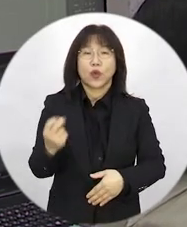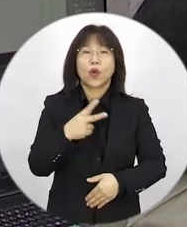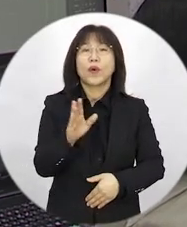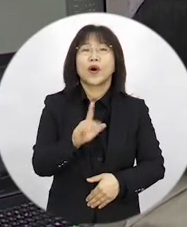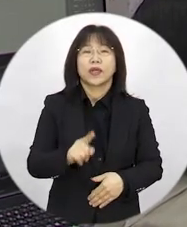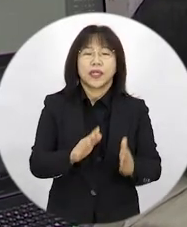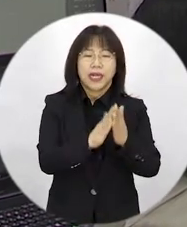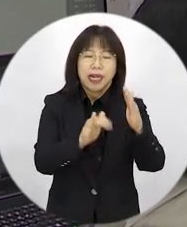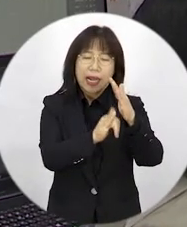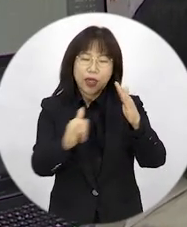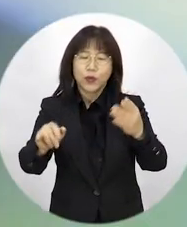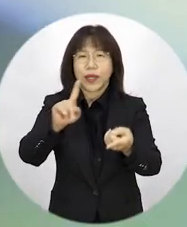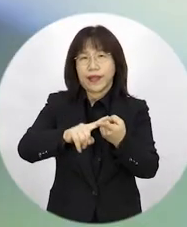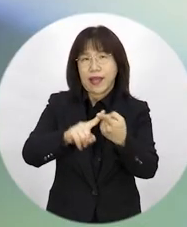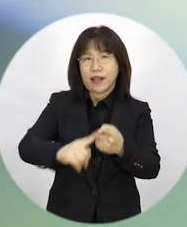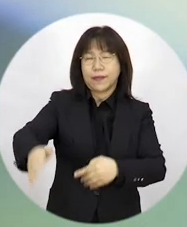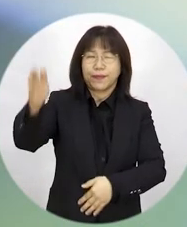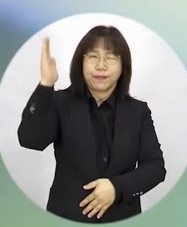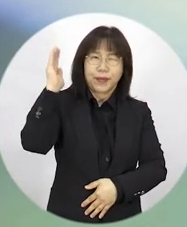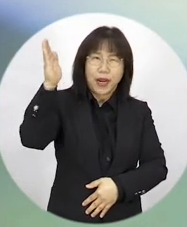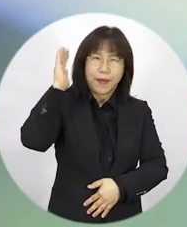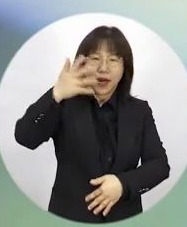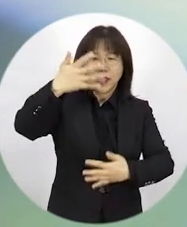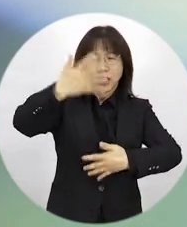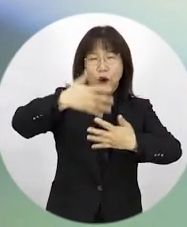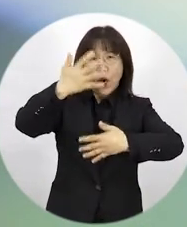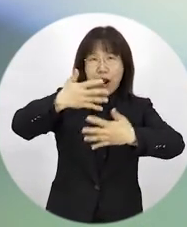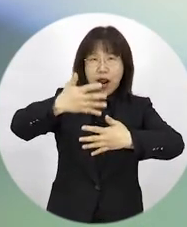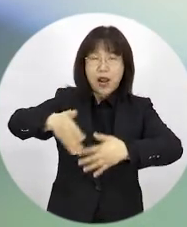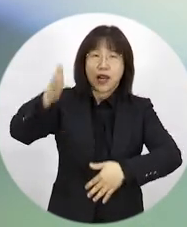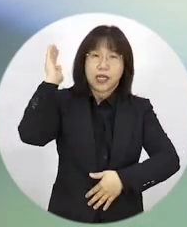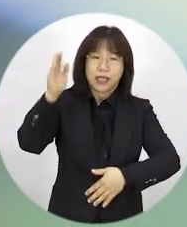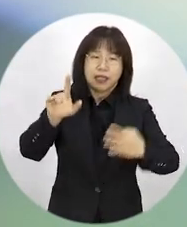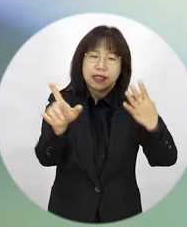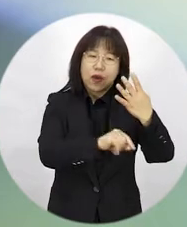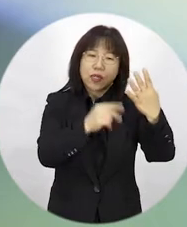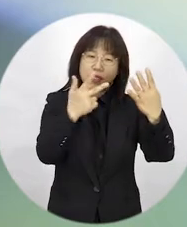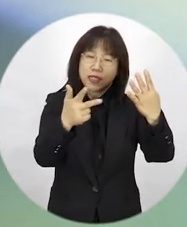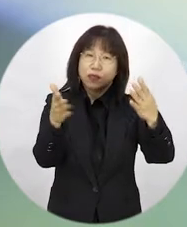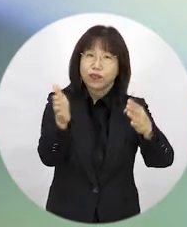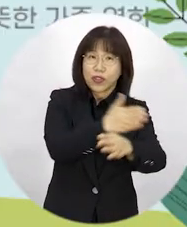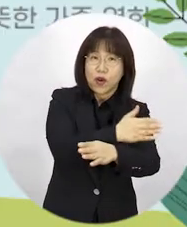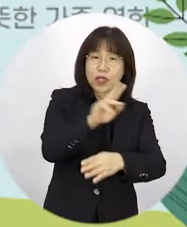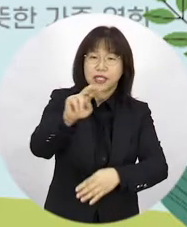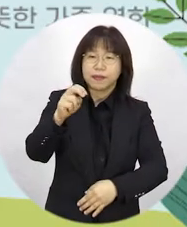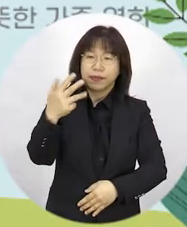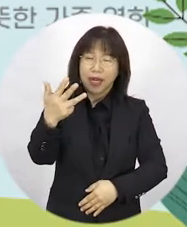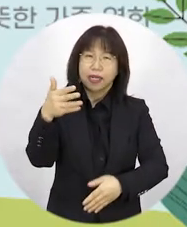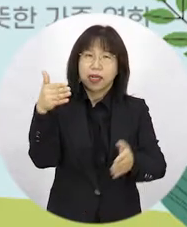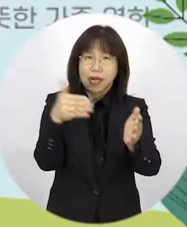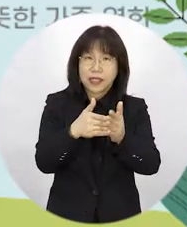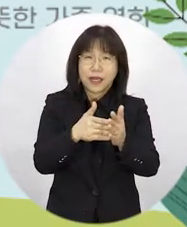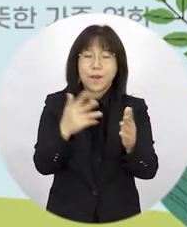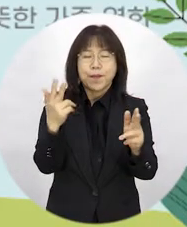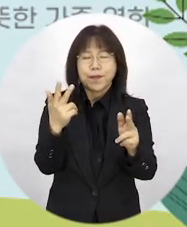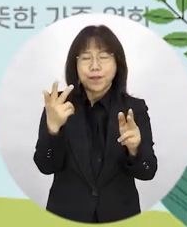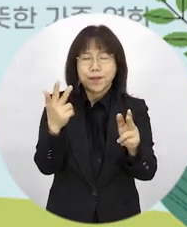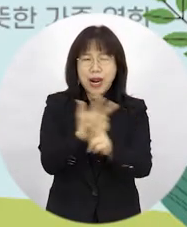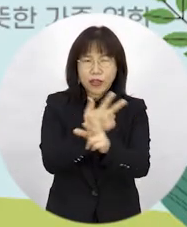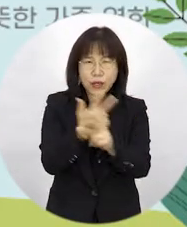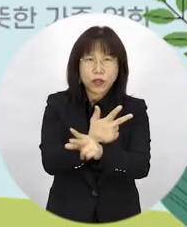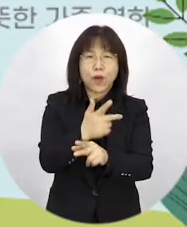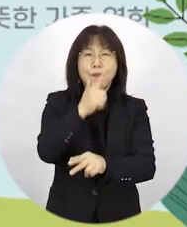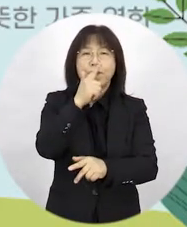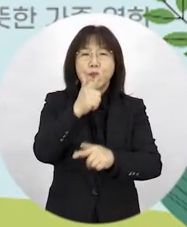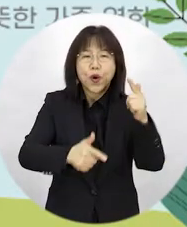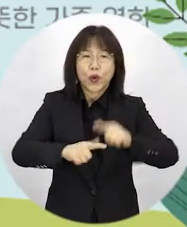또한 가족의 의미를 주제로 한 박희정 강사의 영화 인문학 강좌가 오는 4월 7일부터 28일까지 매주